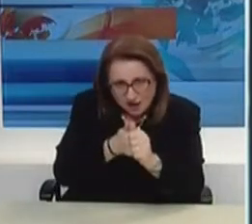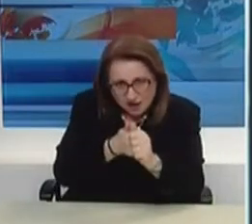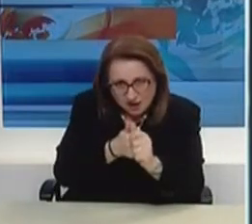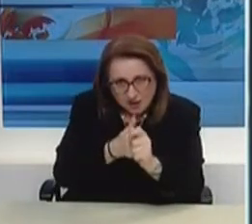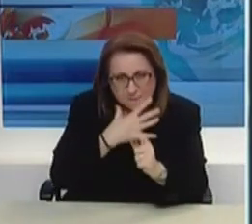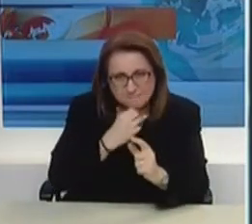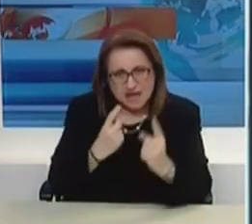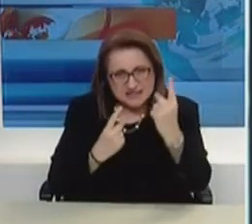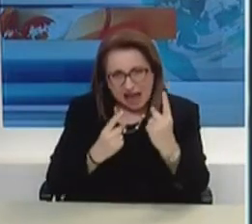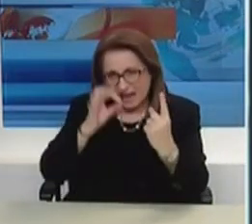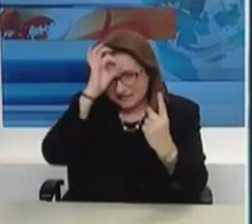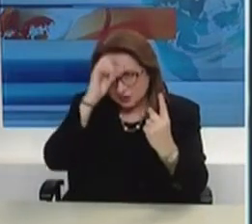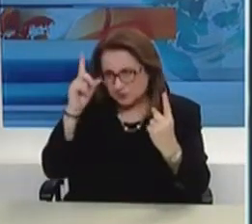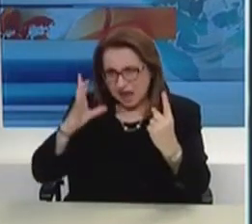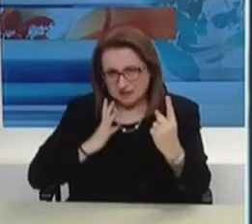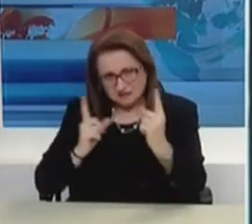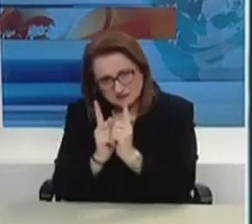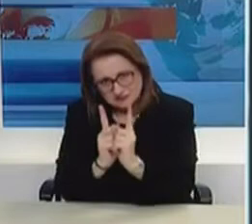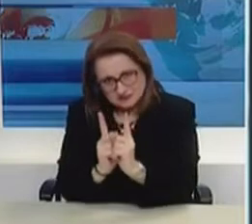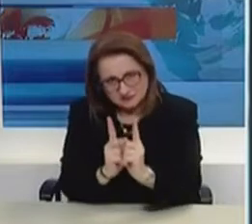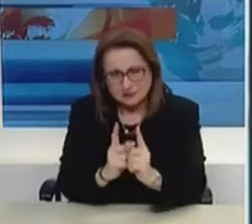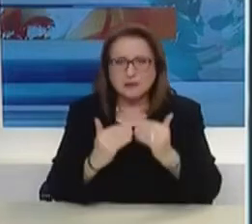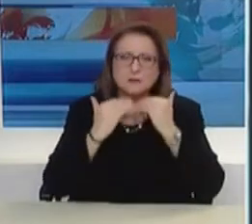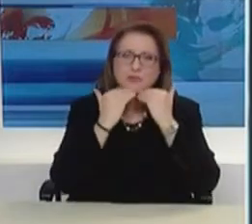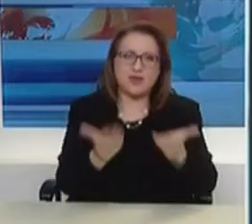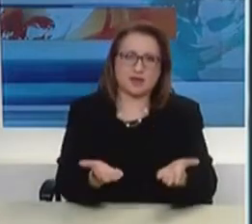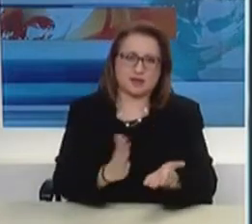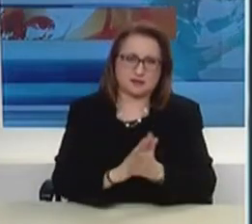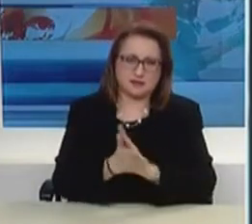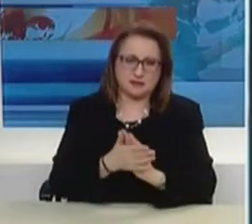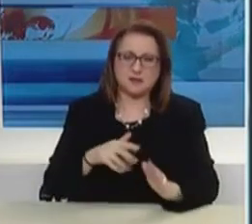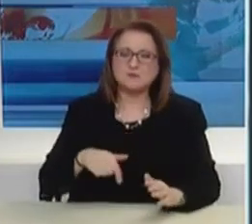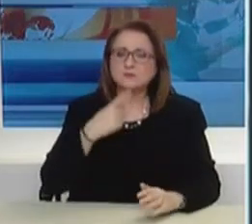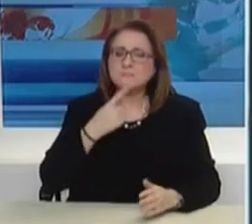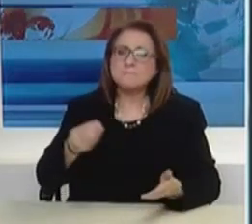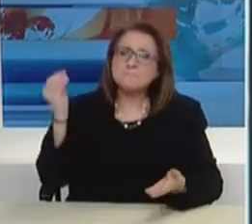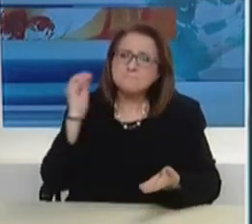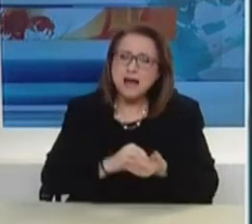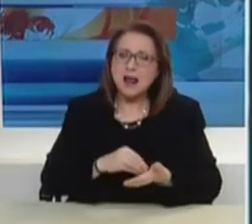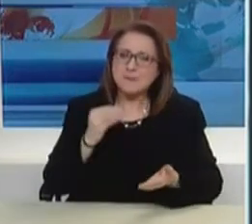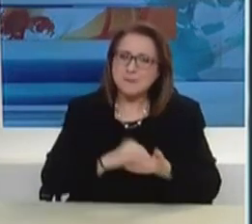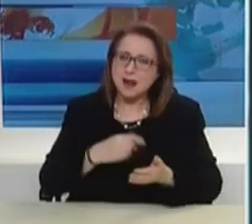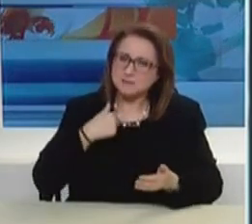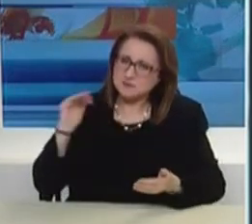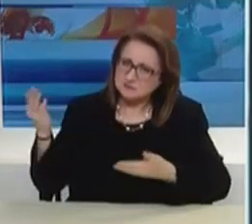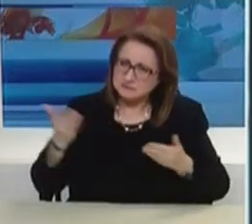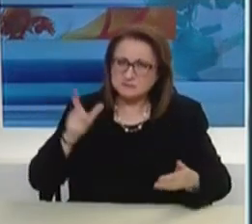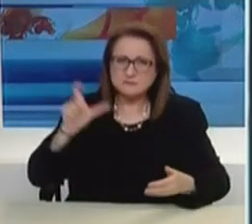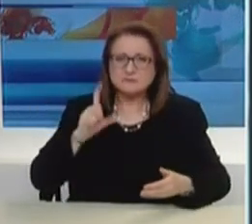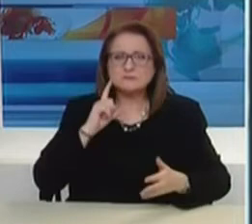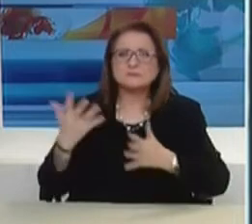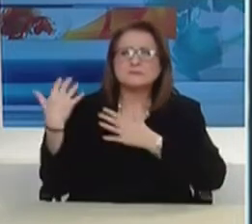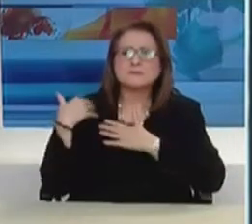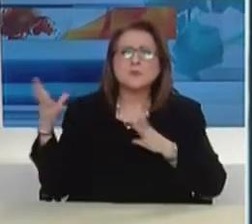Τραπεζών, κυρία Χαρά Απαλλαγάκη, για να μας ενημερώσει για άλλη μια φορά για τις ενέργειες των τραπεζών, για την προστασία των πολιτών που, όπως